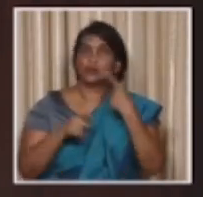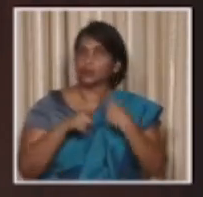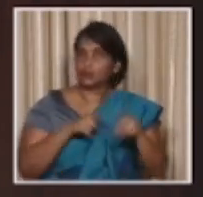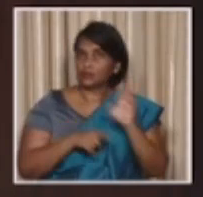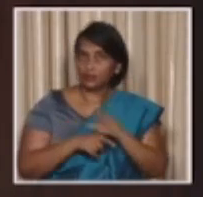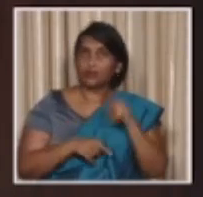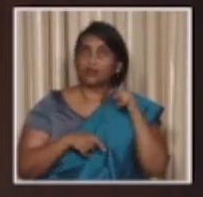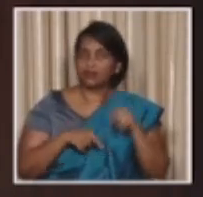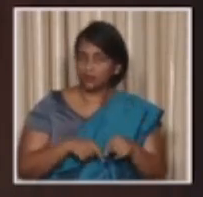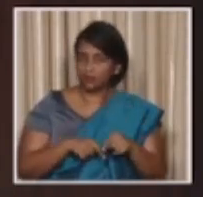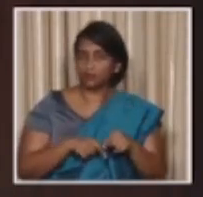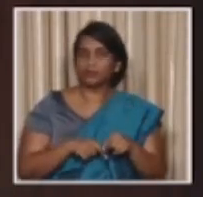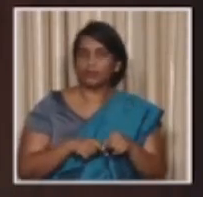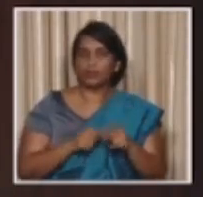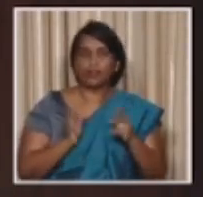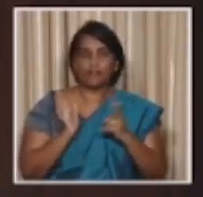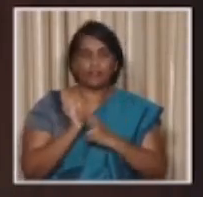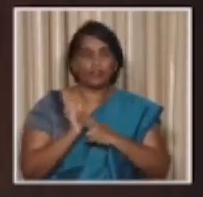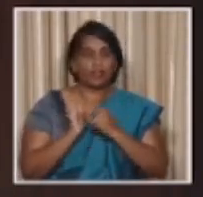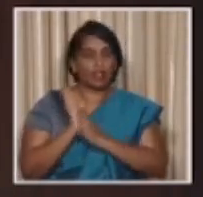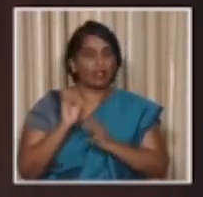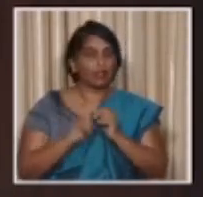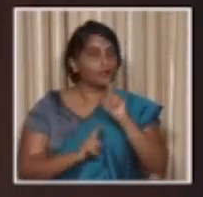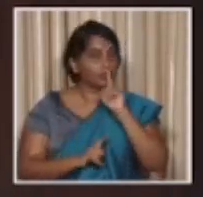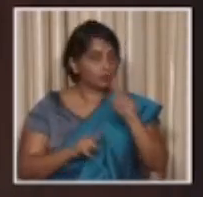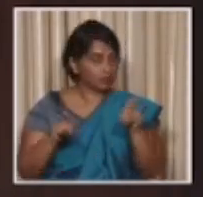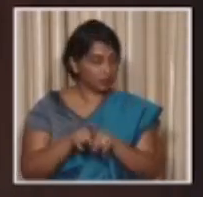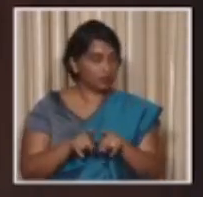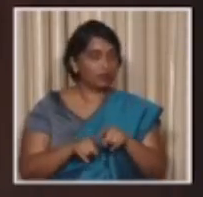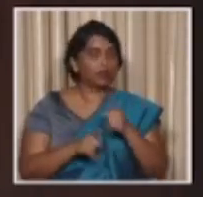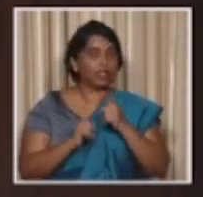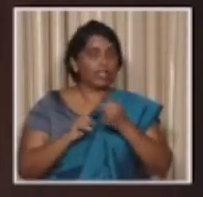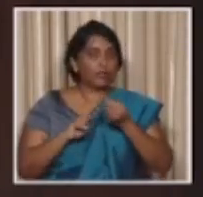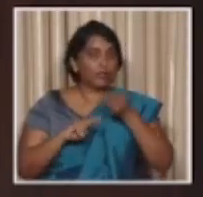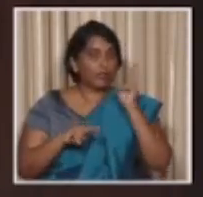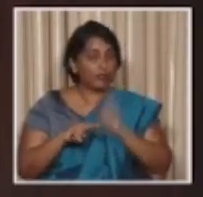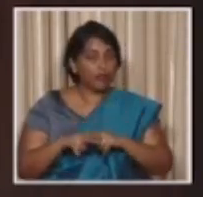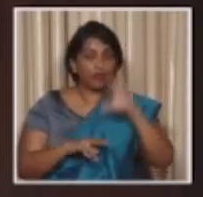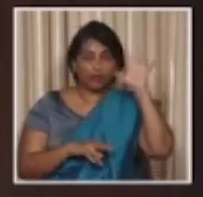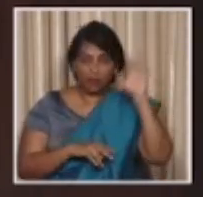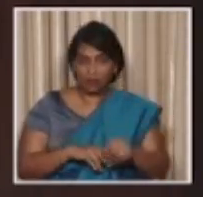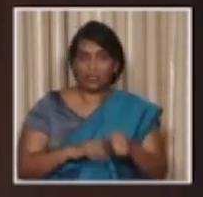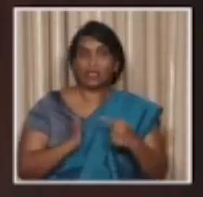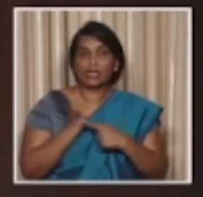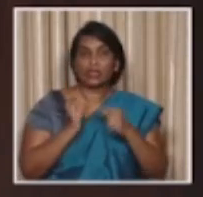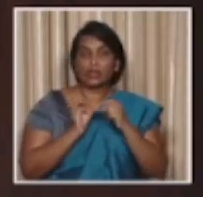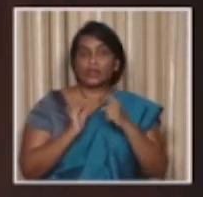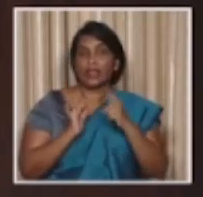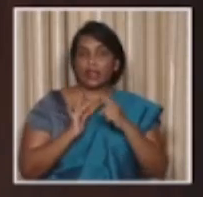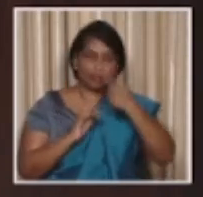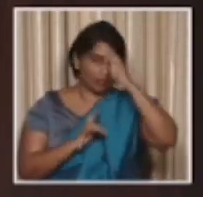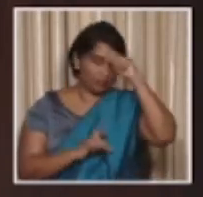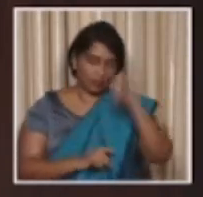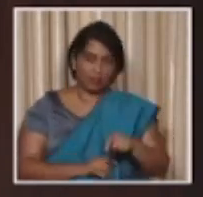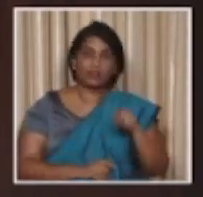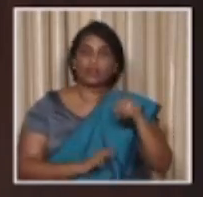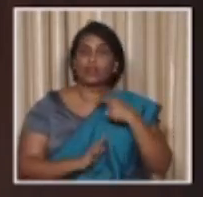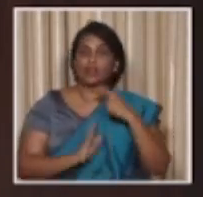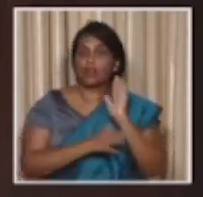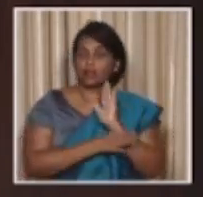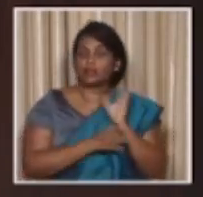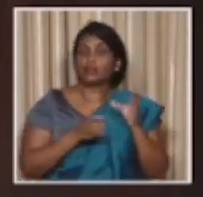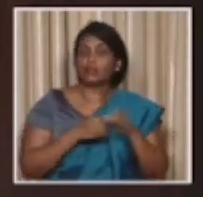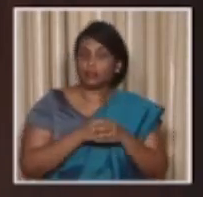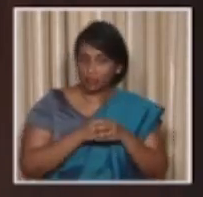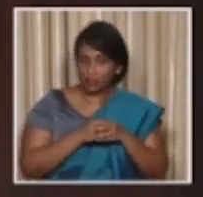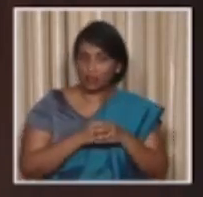නෙමෙයි අද විරසමුණ විරසිංහ මැතිතුමා කිව්වා වගේ මේ අර්ථසාධක අරමුදල ගේන්නේ අපේ ටීබී ඉලංගරත්න මැතිතුමා ශ්‍රී ලංකා නිදහස්